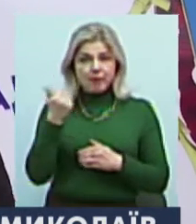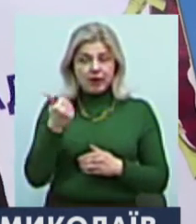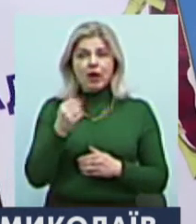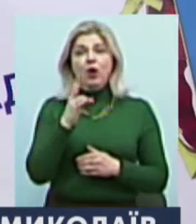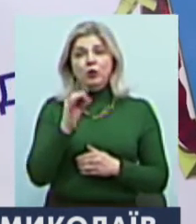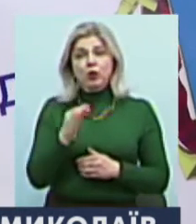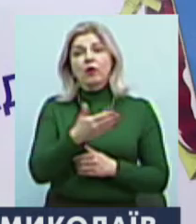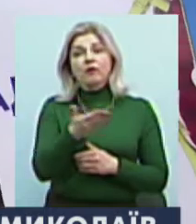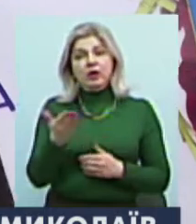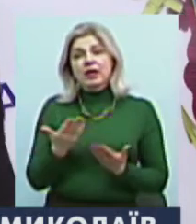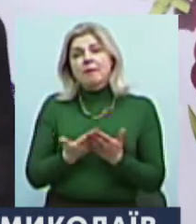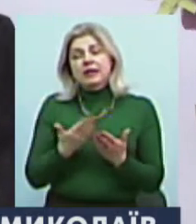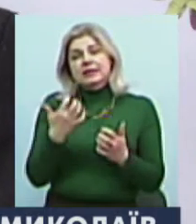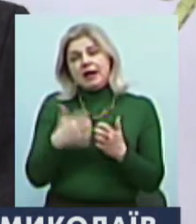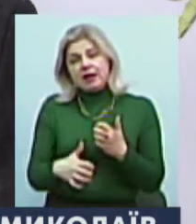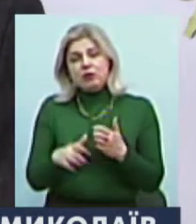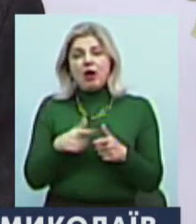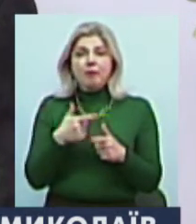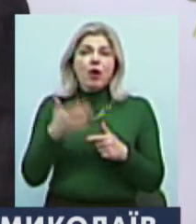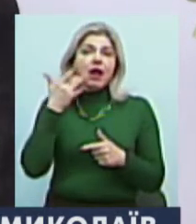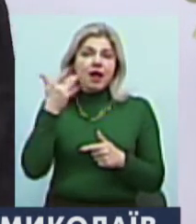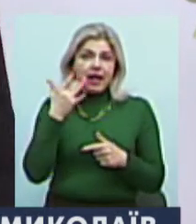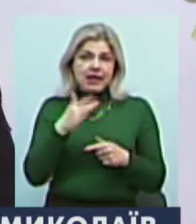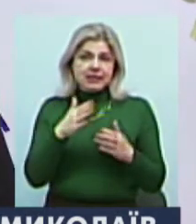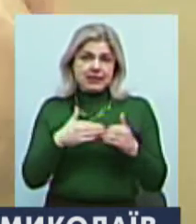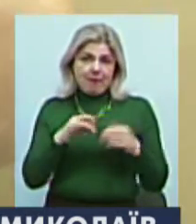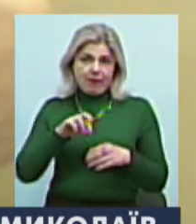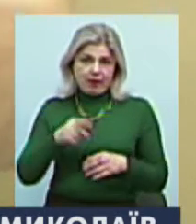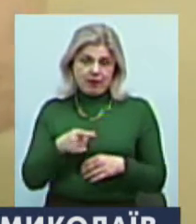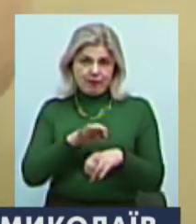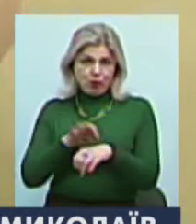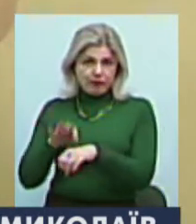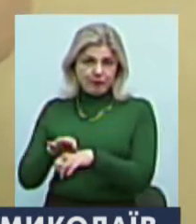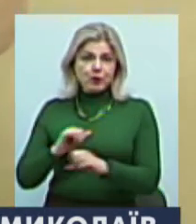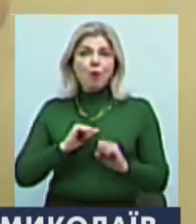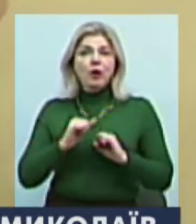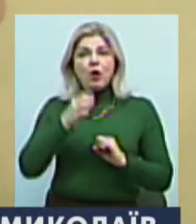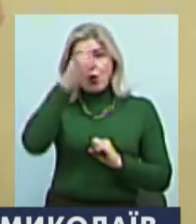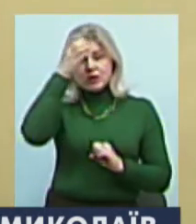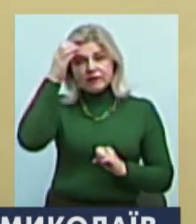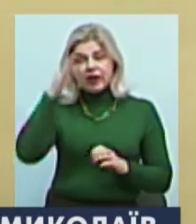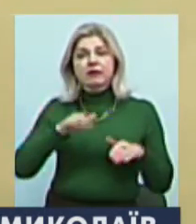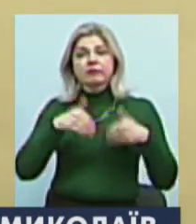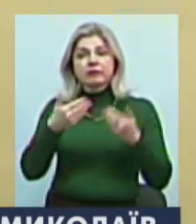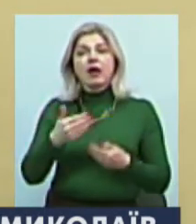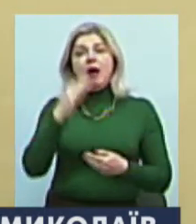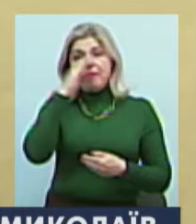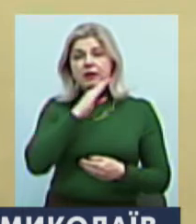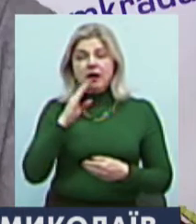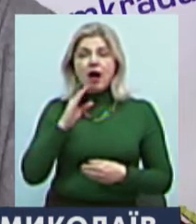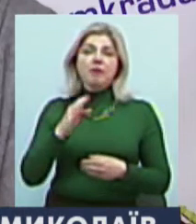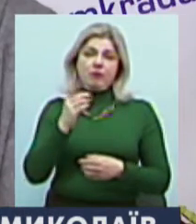як правило, десь середнього або легкого ступеню перебігу. В управлінні освіти радять батькам подбати про вакцинацію